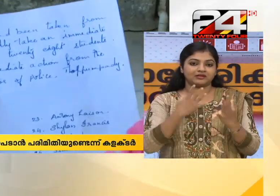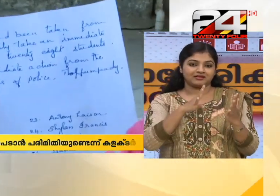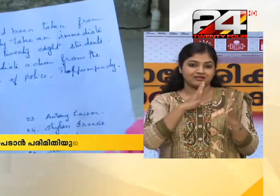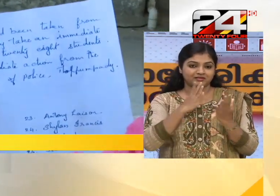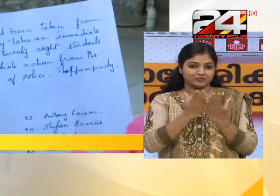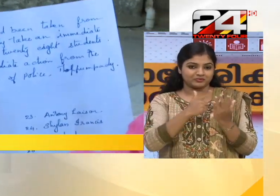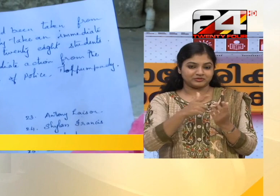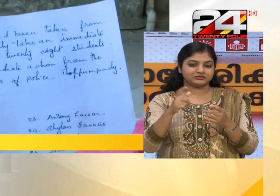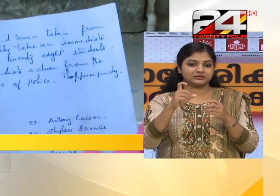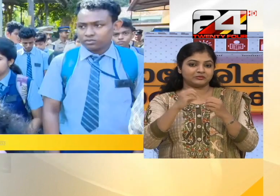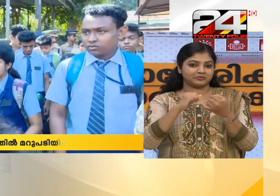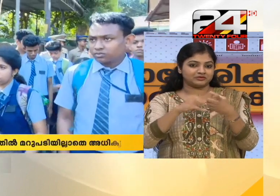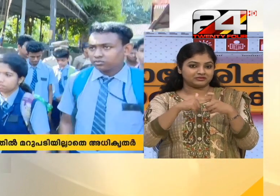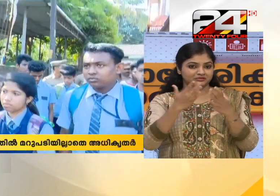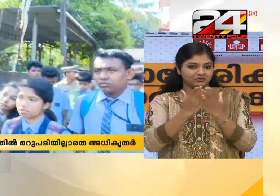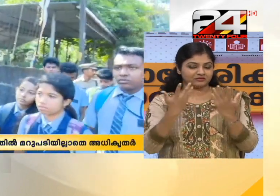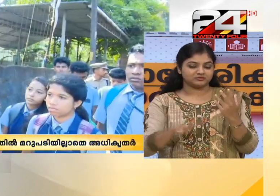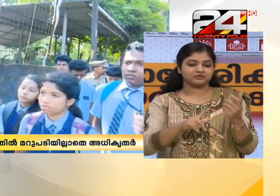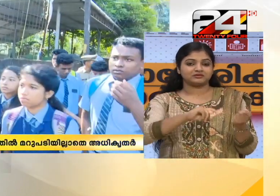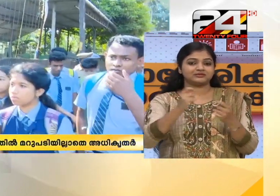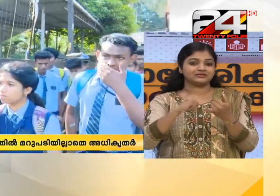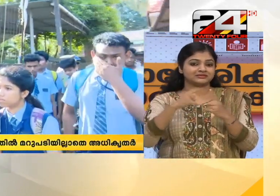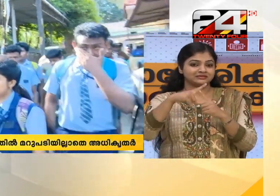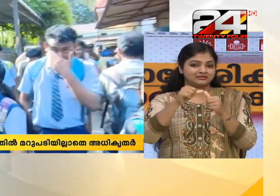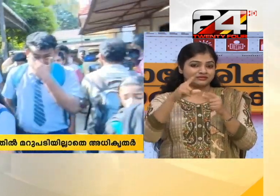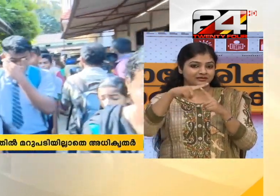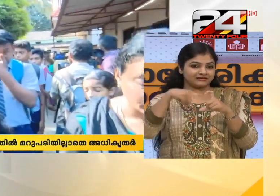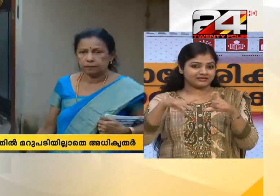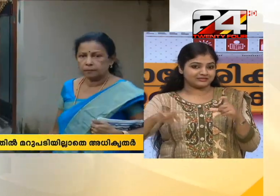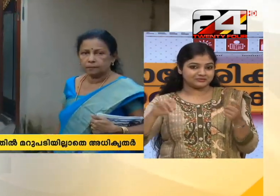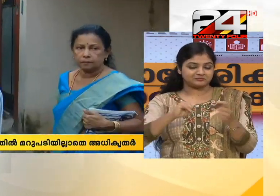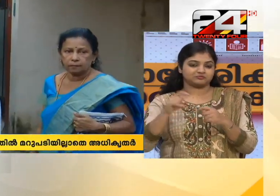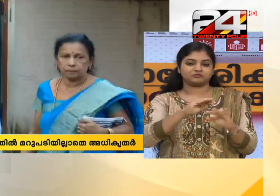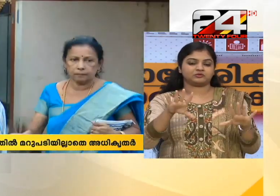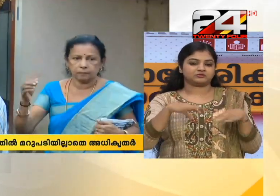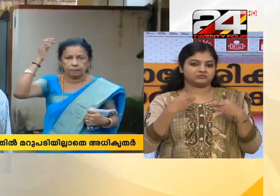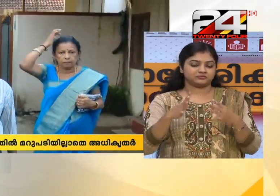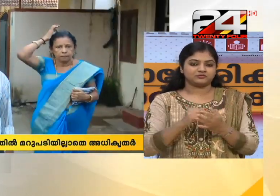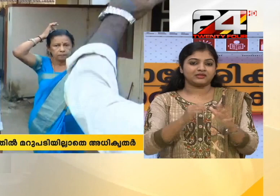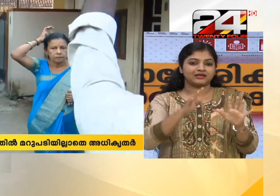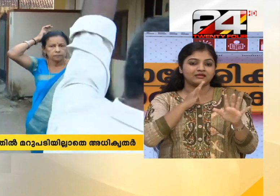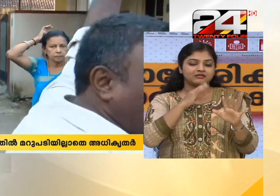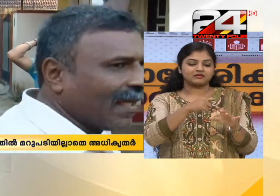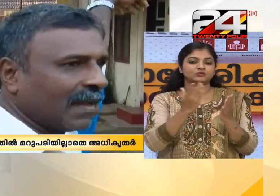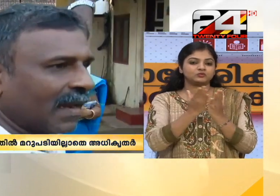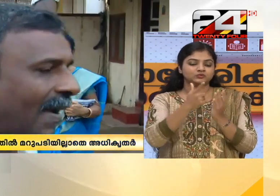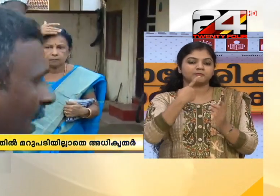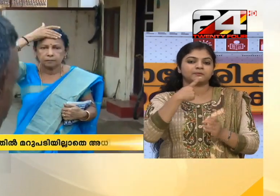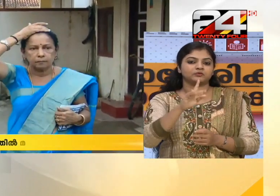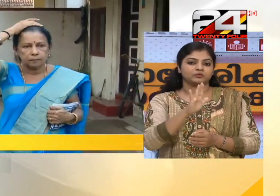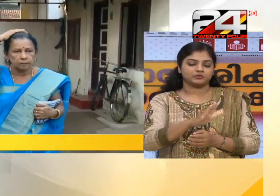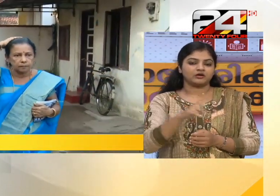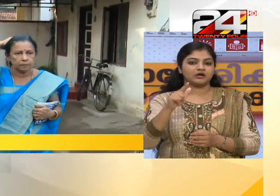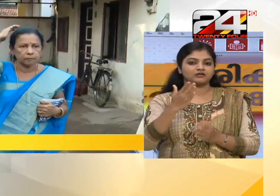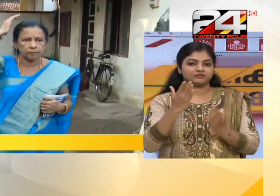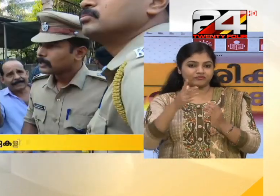CBSE സിലബസ് പഠിച്ചതുകൊണ്ട് സ്റ്റേറ്റ് സിലബസിലേക്ക് മാറി പരീക്ഷ എഴുതാൻ വിദ്യാർത്ഥികൾ തയ്യാറല്ല. സ്കൂളിന് 8-ാം ക്ലാസ് വരെ മാത്രമേ അംഗീകാരമുള്ളൂ എന്ന കാര്യം